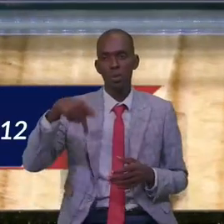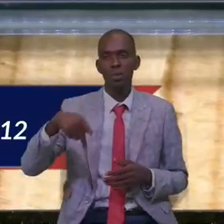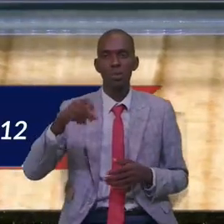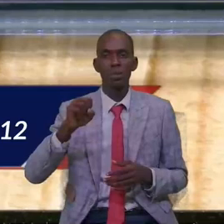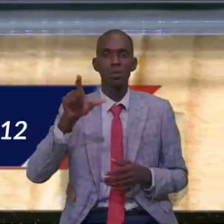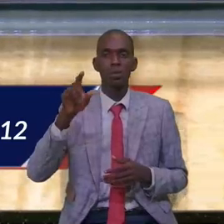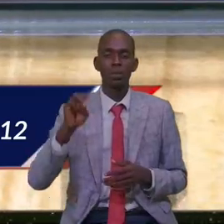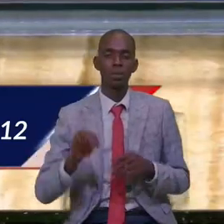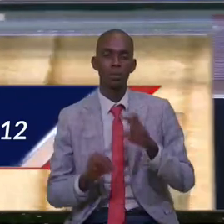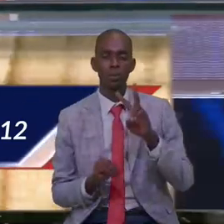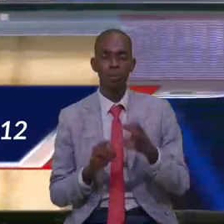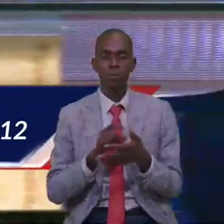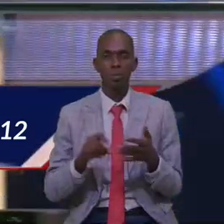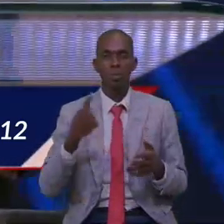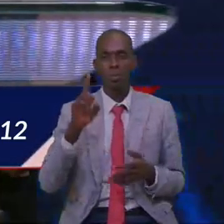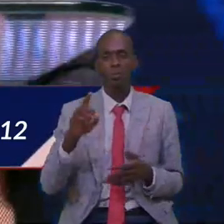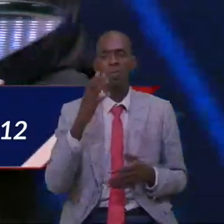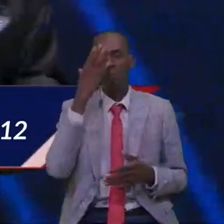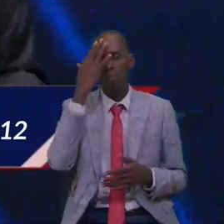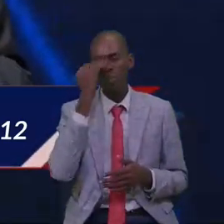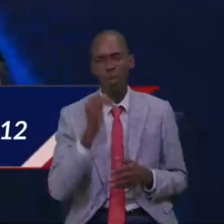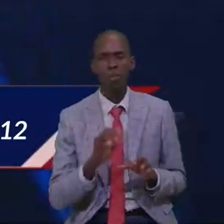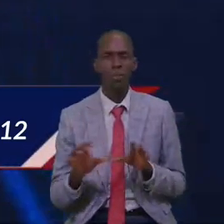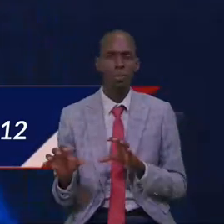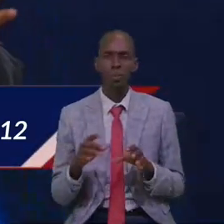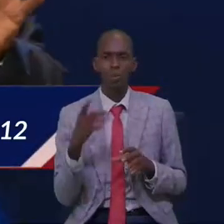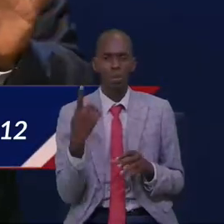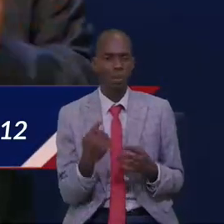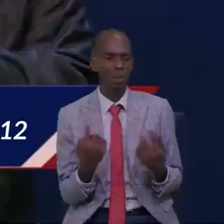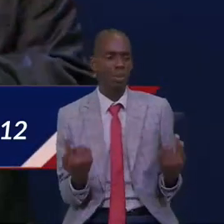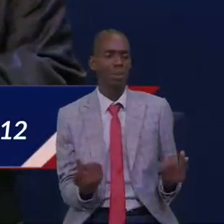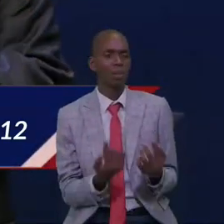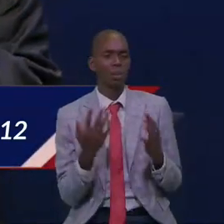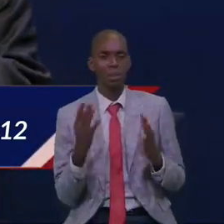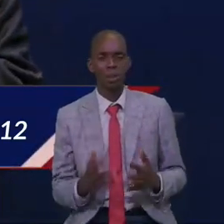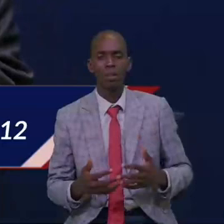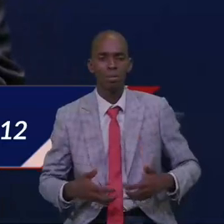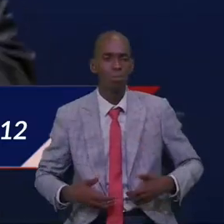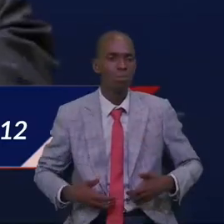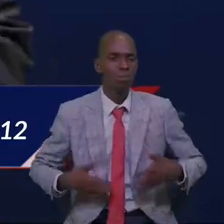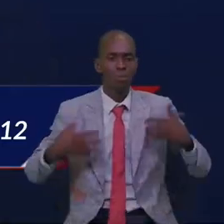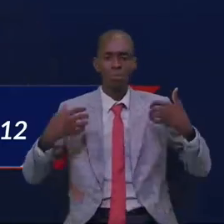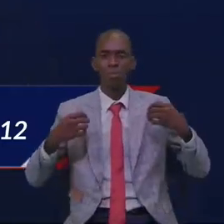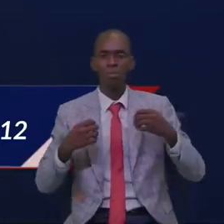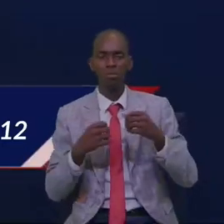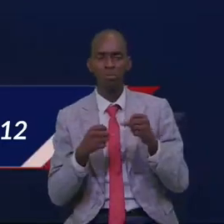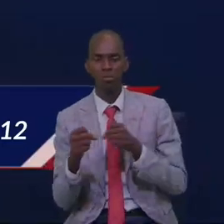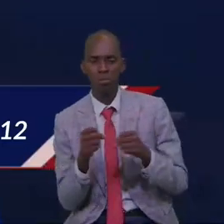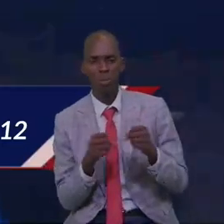Psaume chapitre 2 verset 1. Pourquoi ce tumulte parmi les nations?